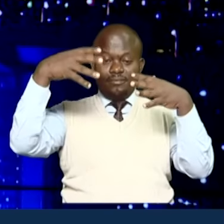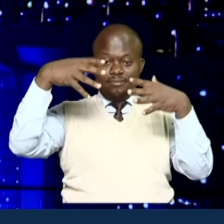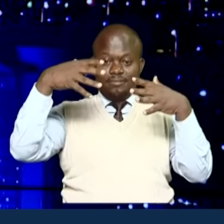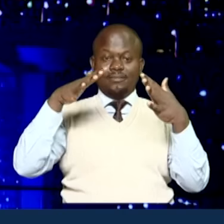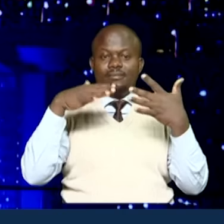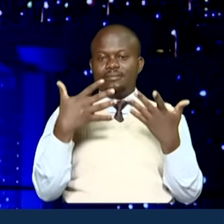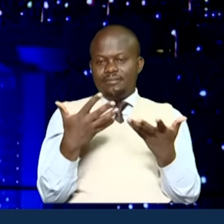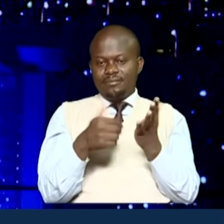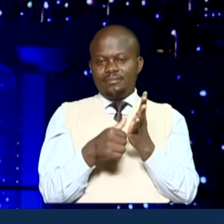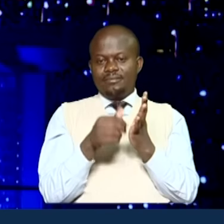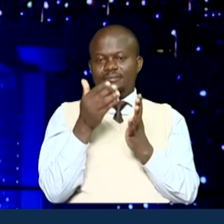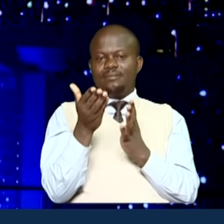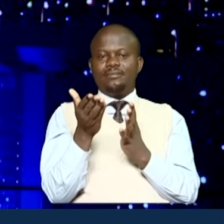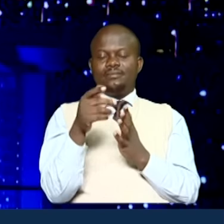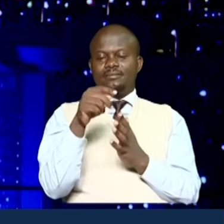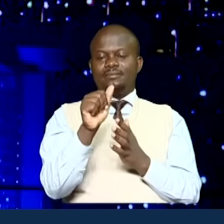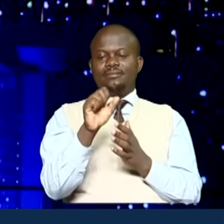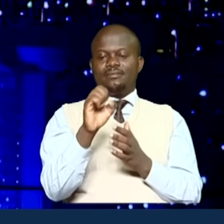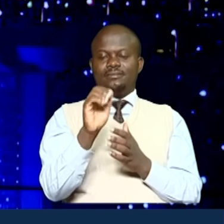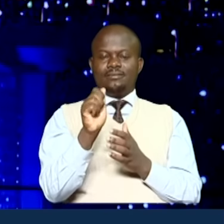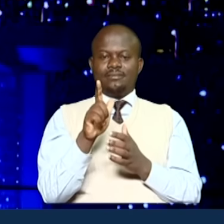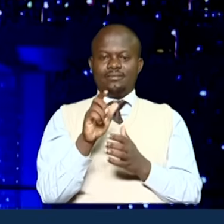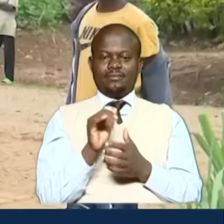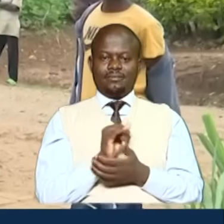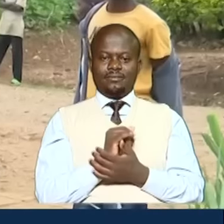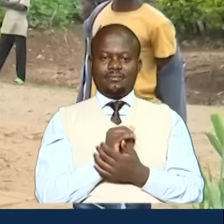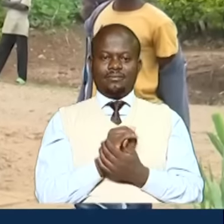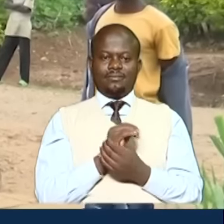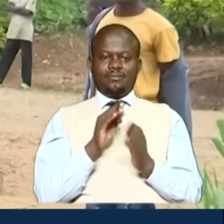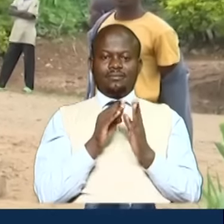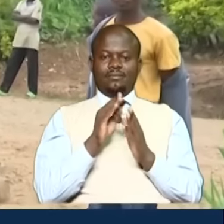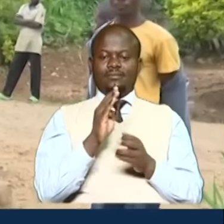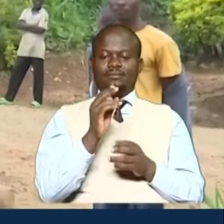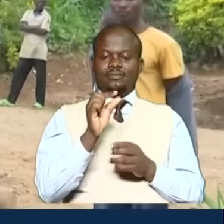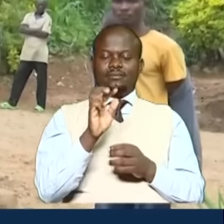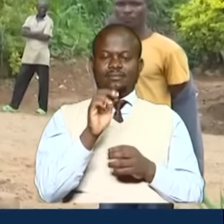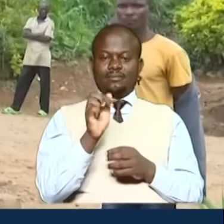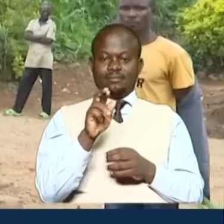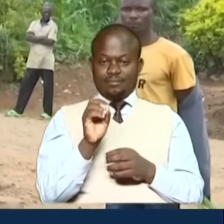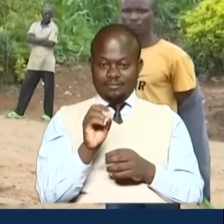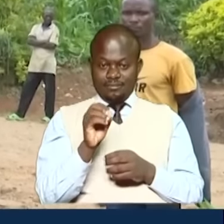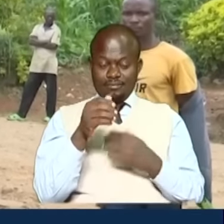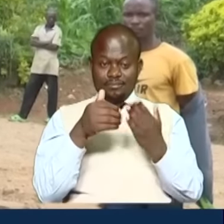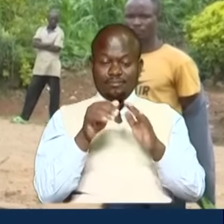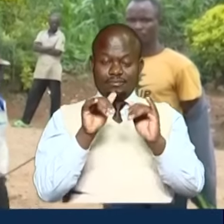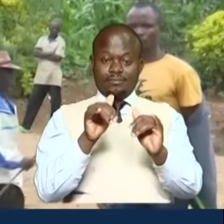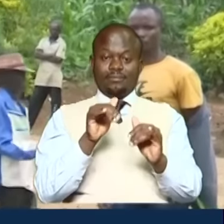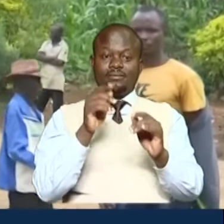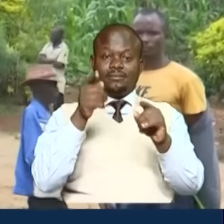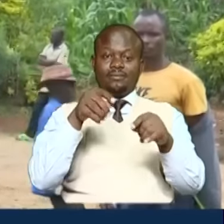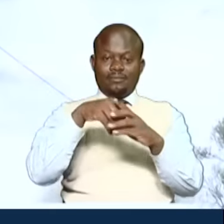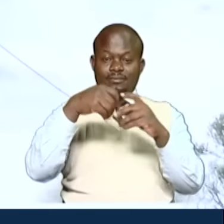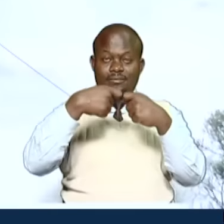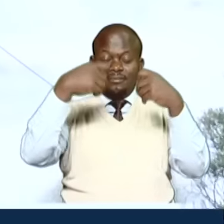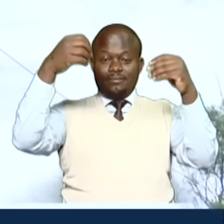kibazo giteye gite, turabibwirwa na Pascal Nshimiyimana. Imidugudu ya Mugerero na Kagari muri Mpinga niyo yari yasigaye itegerejwe umuriro